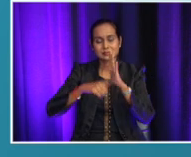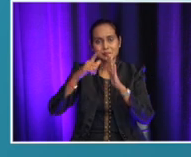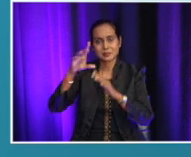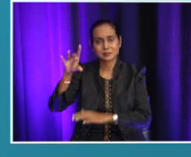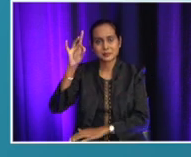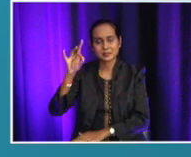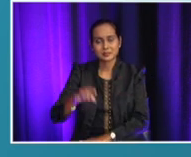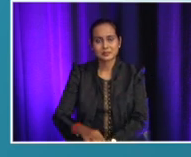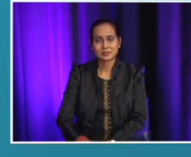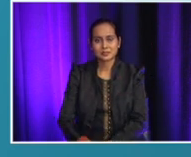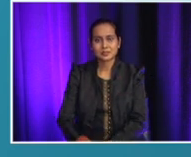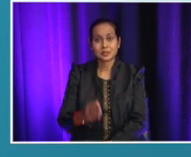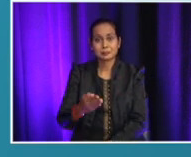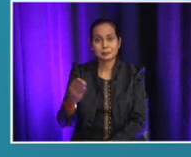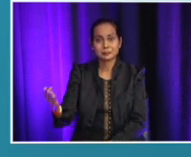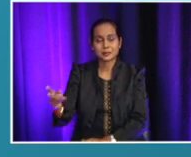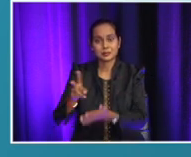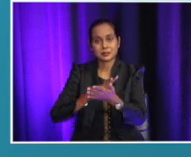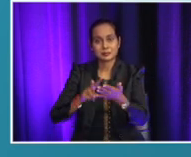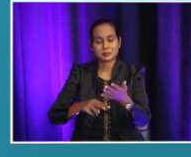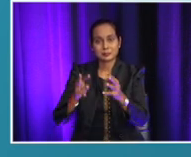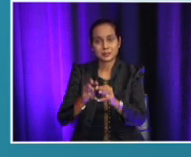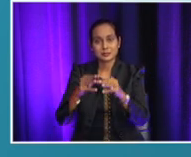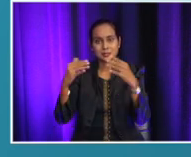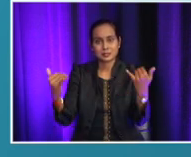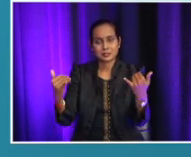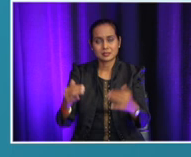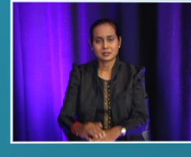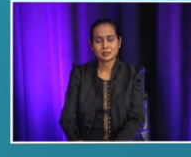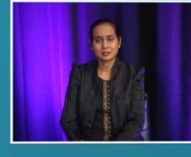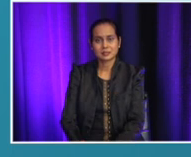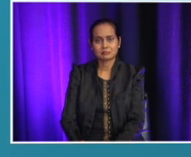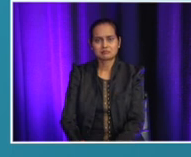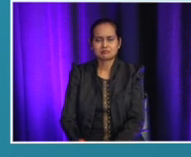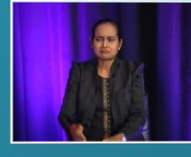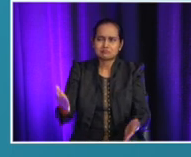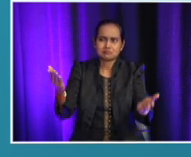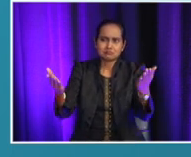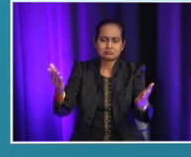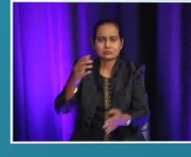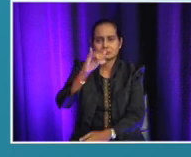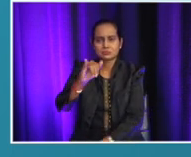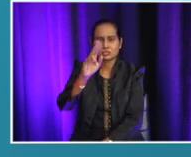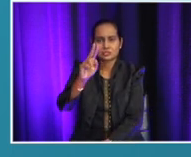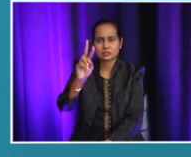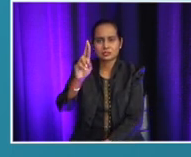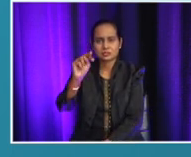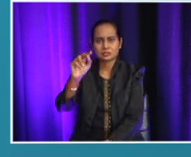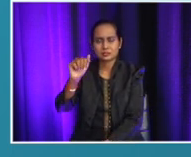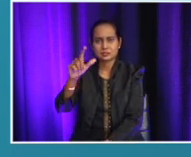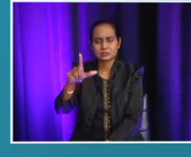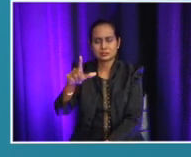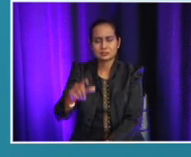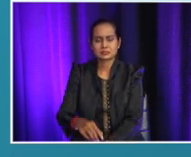membaca bahan bacaan seperti majalah Hah berbanding dengan eee genner Ataupun mungkin